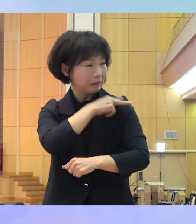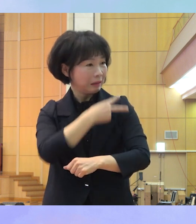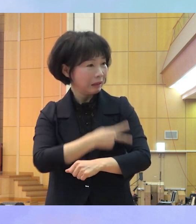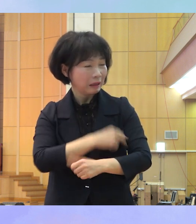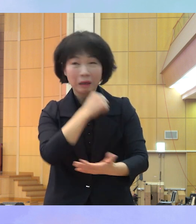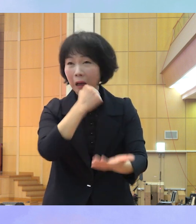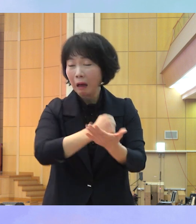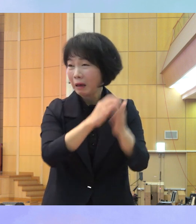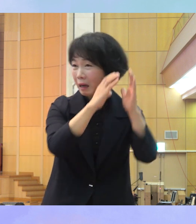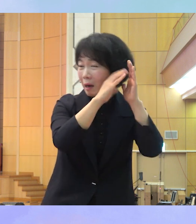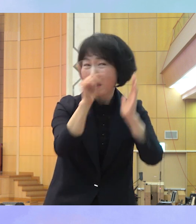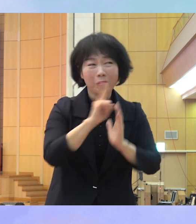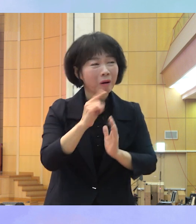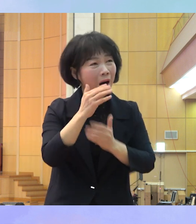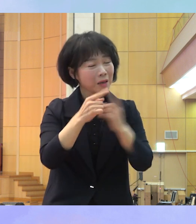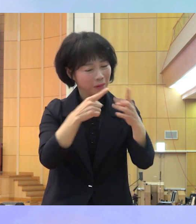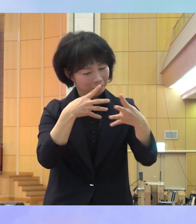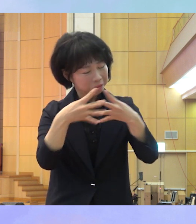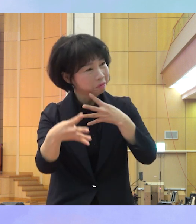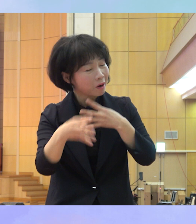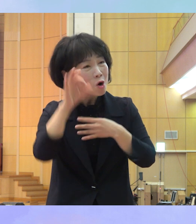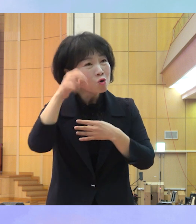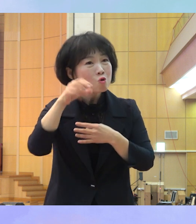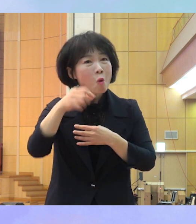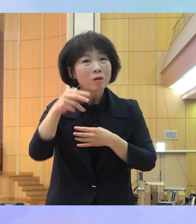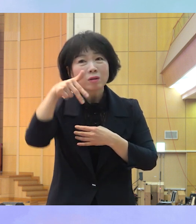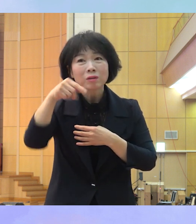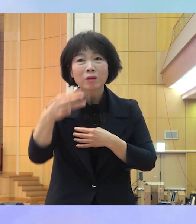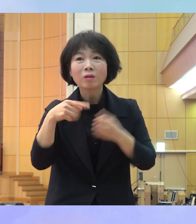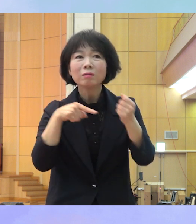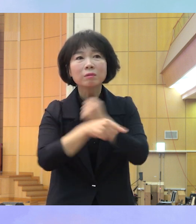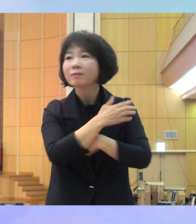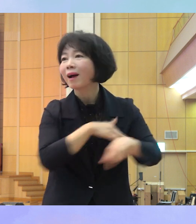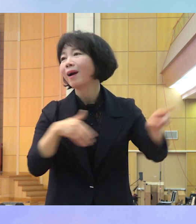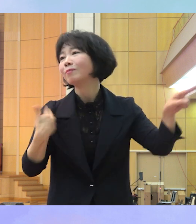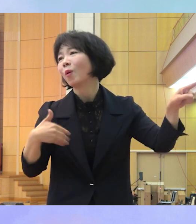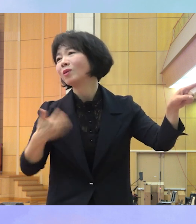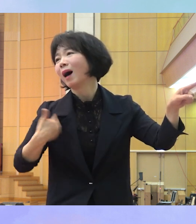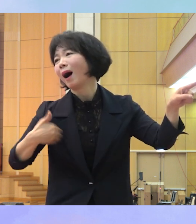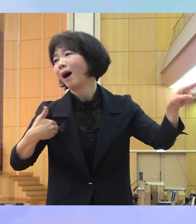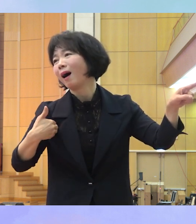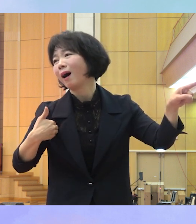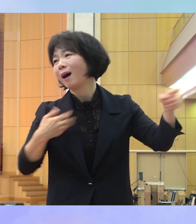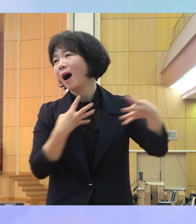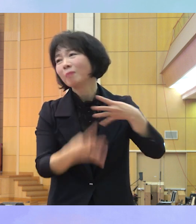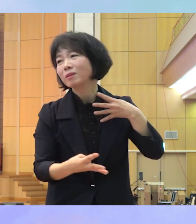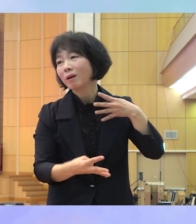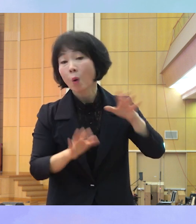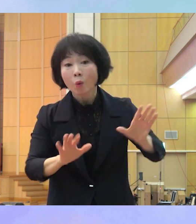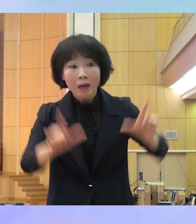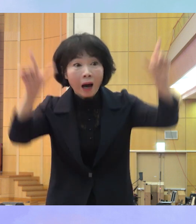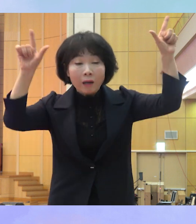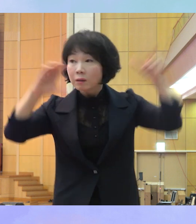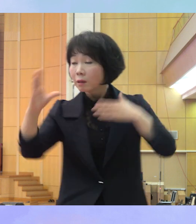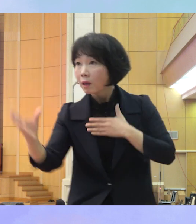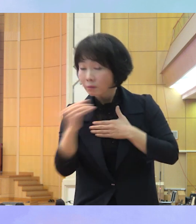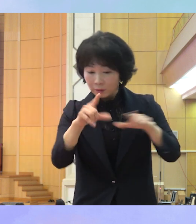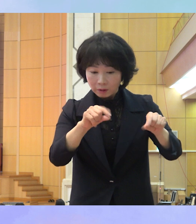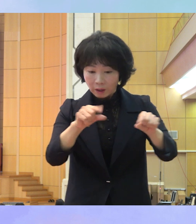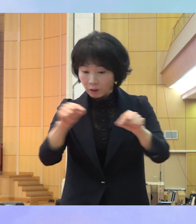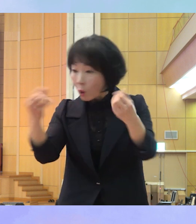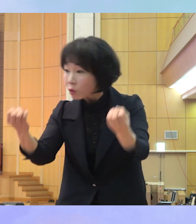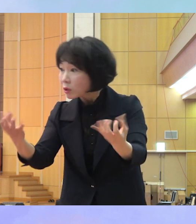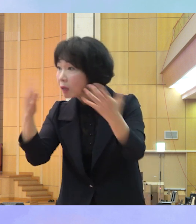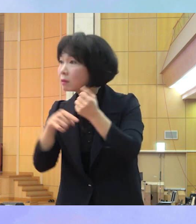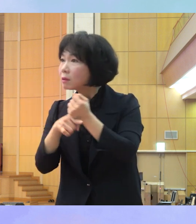뭔지를 확실히 여러분이 알려드리고 우리가 성찬식을 하고 있는데 도대체 이 성찬이라고 하는지 뭔지를 확실히